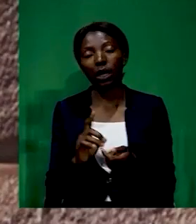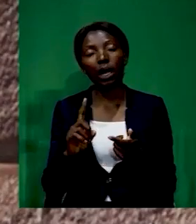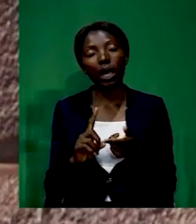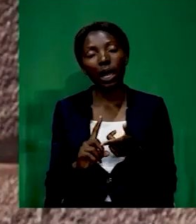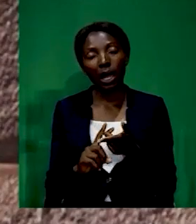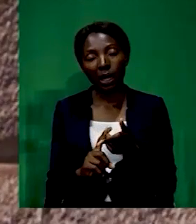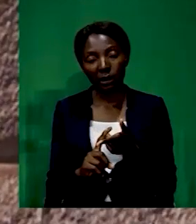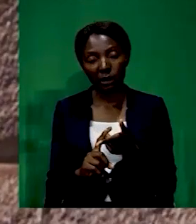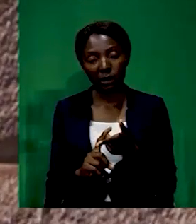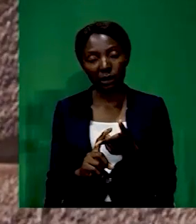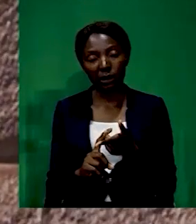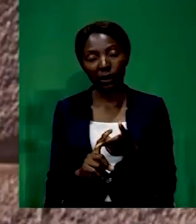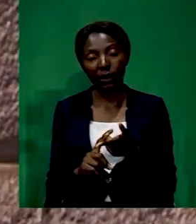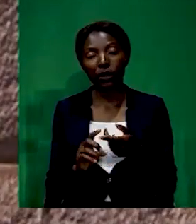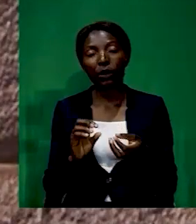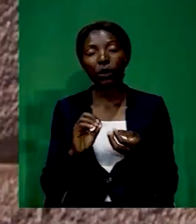Mukatisvitsa